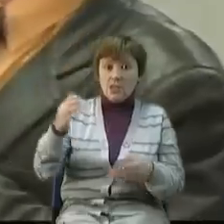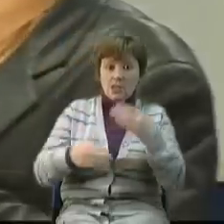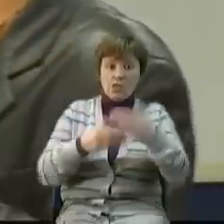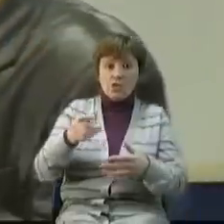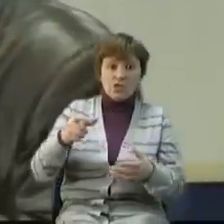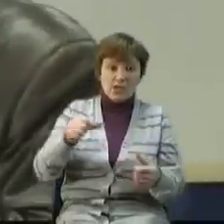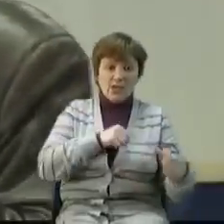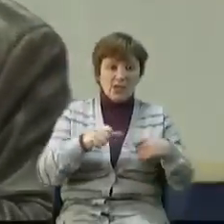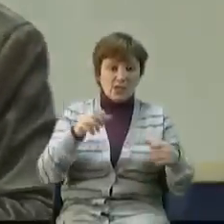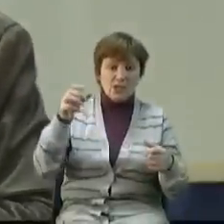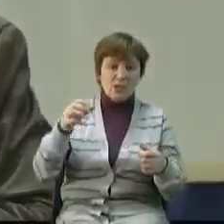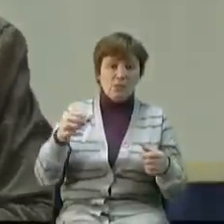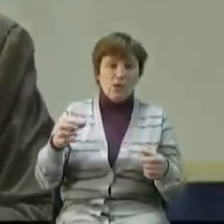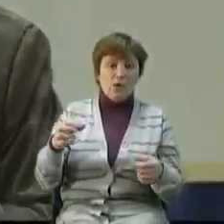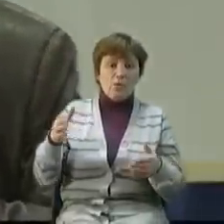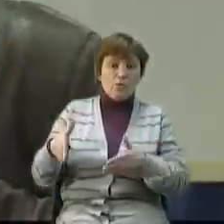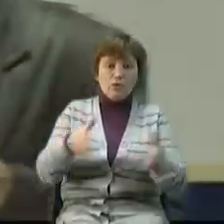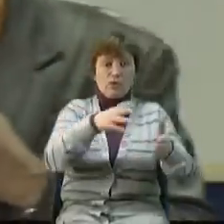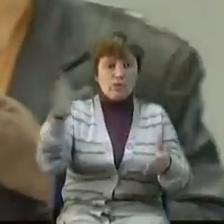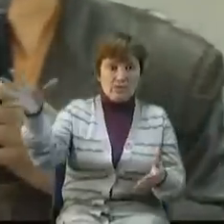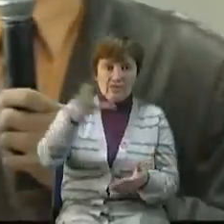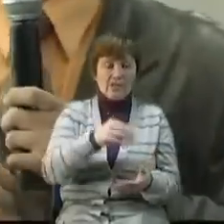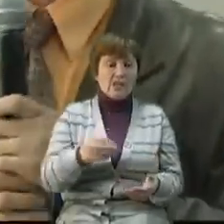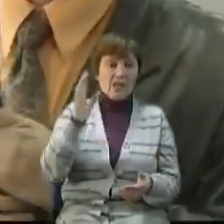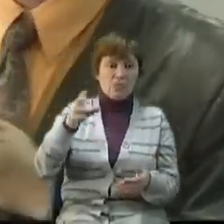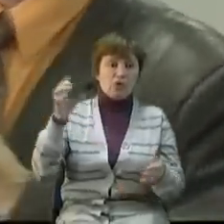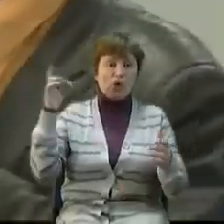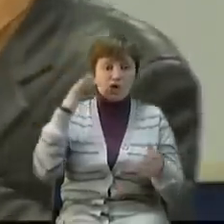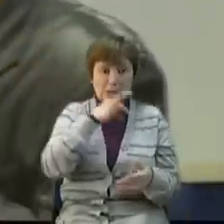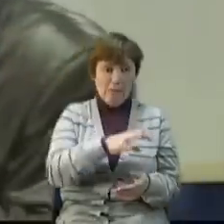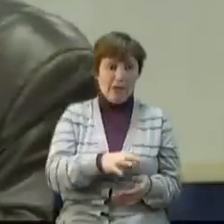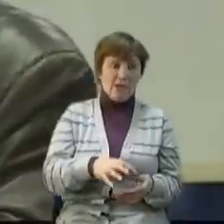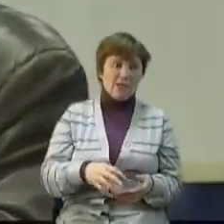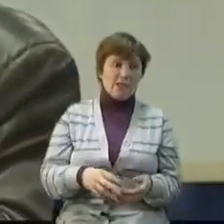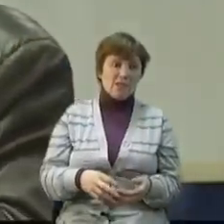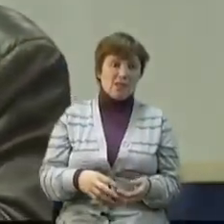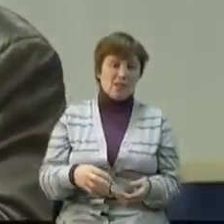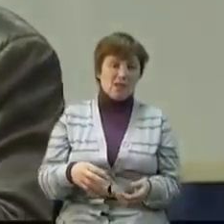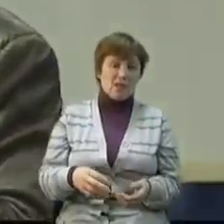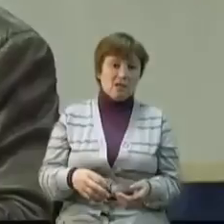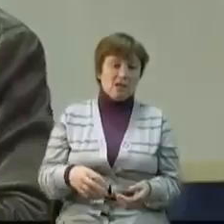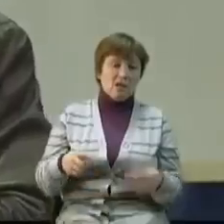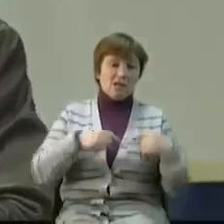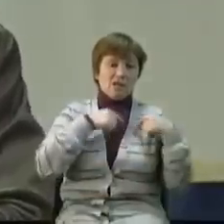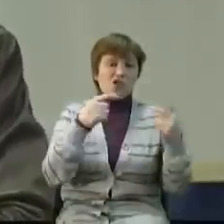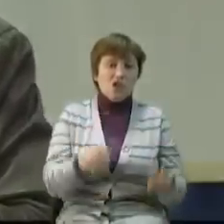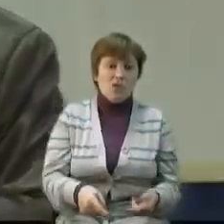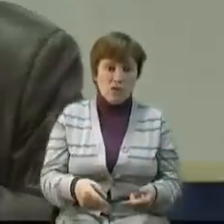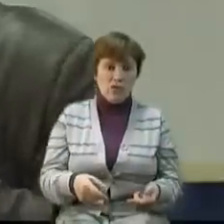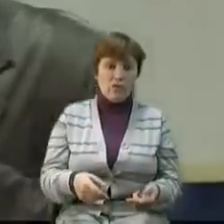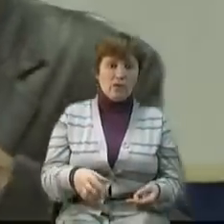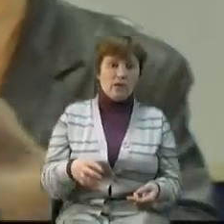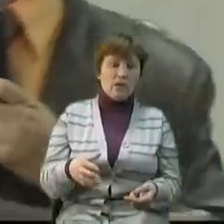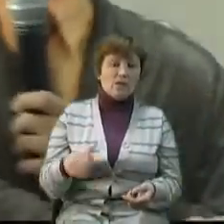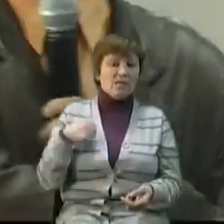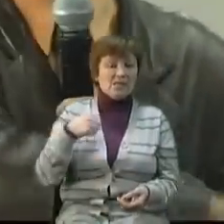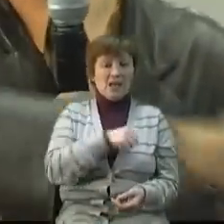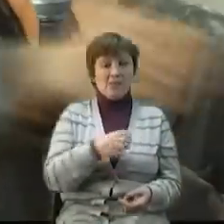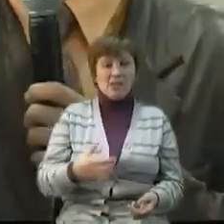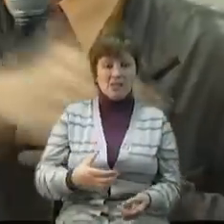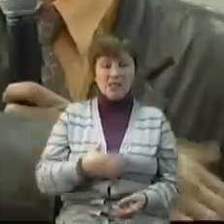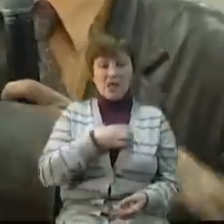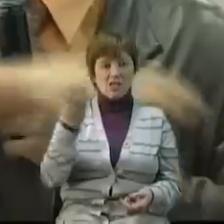ты всегда будешь разочарован в своей жизни. И самое страшное, если ты будешь разочарован, когда пристанешь перед суд Божий, ты увидишь, что ты